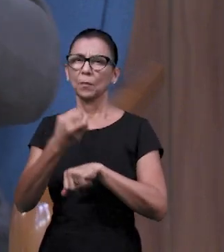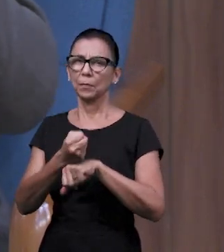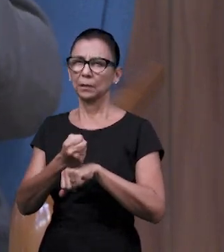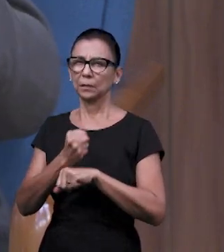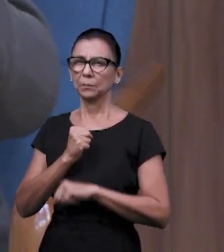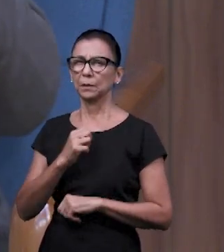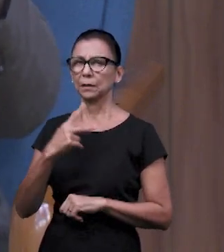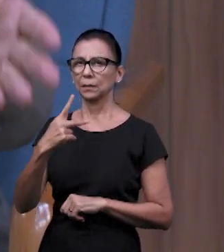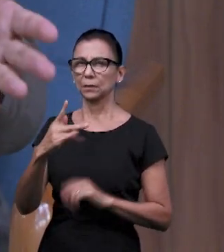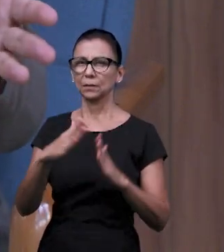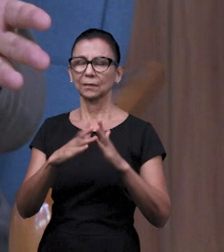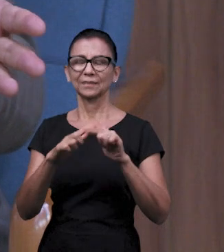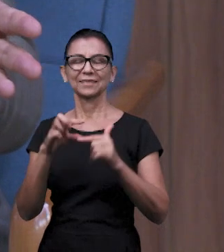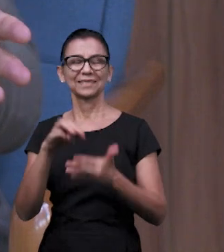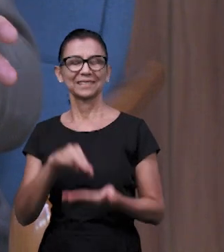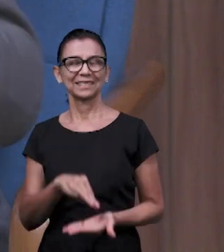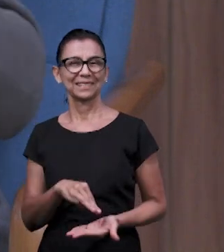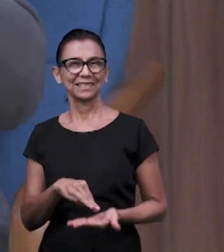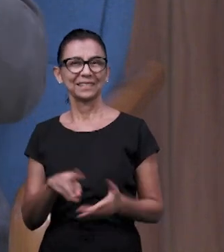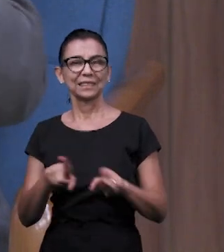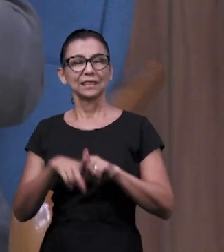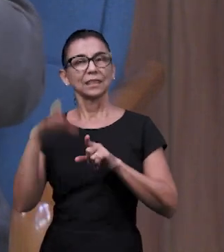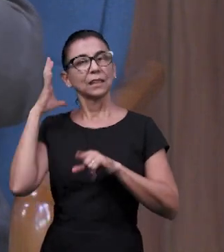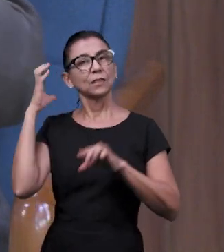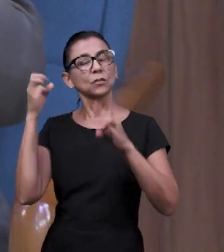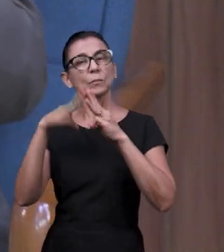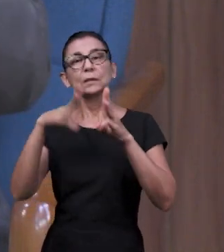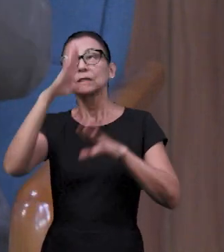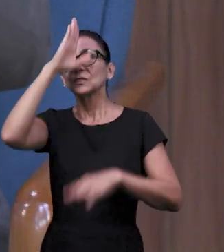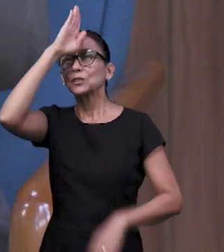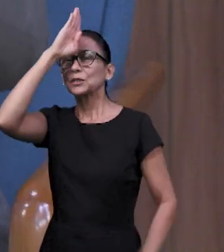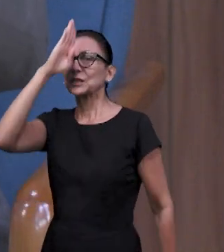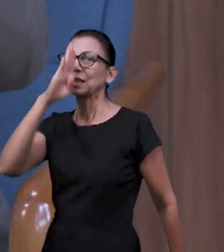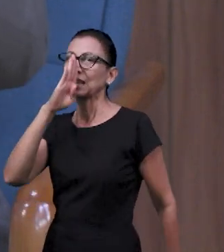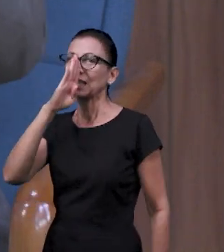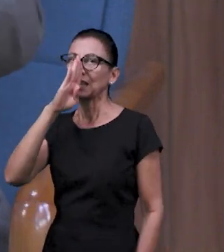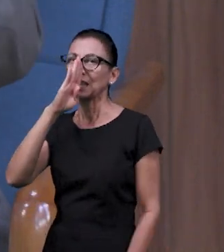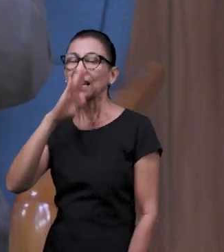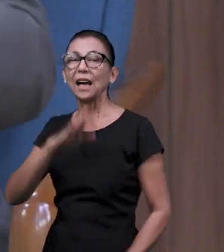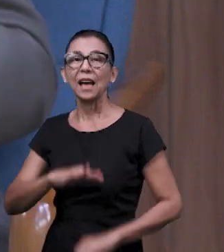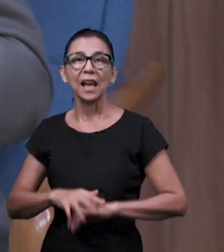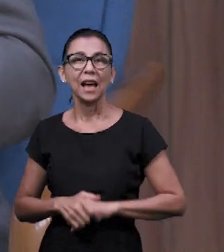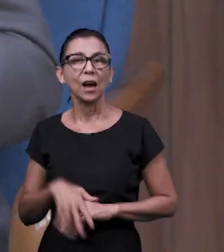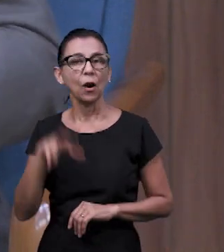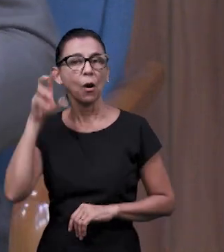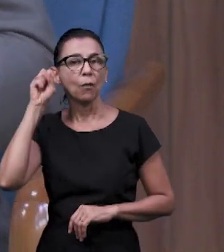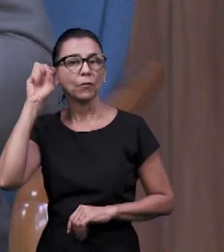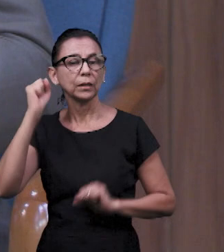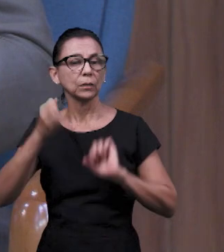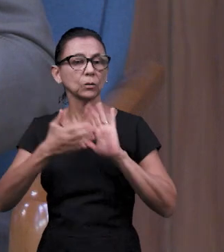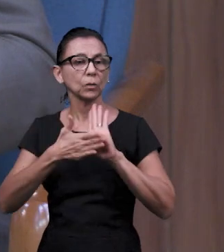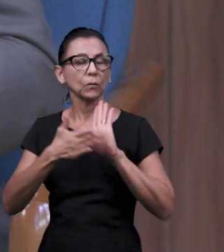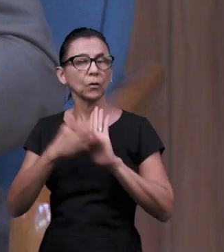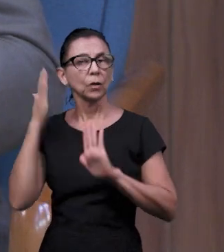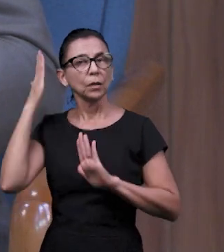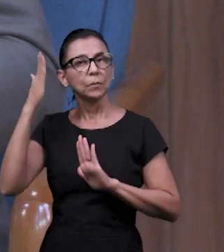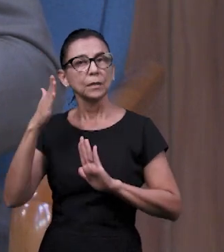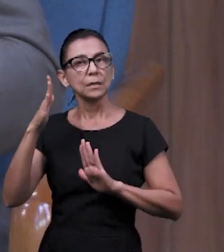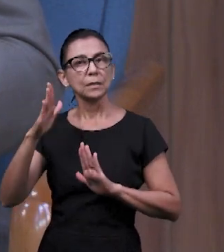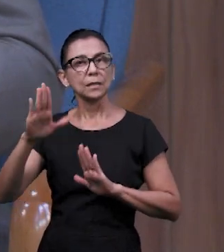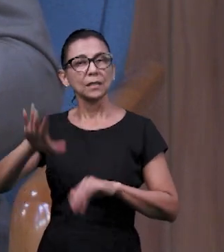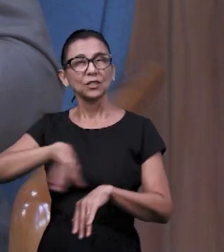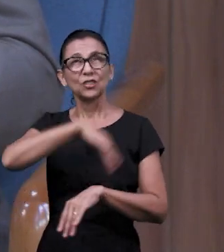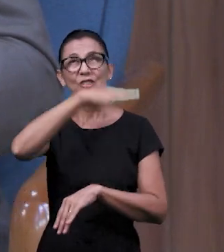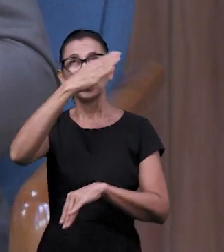vous pouvez aussi télécharger les applications de l'Église chrétienne Maranatha et de la Radio Manaïm. C'est gratuit. Écoutez des louanges, messages